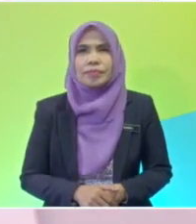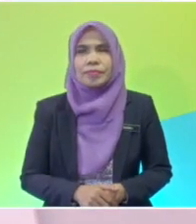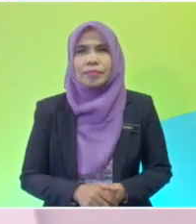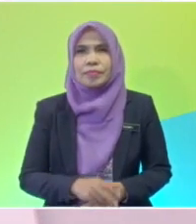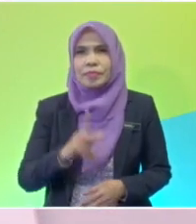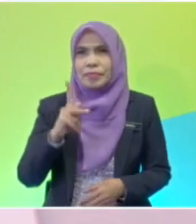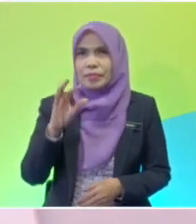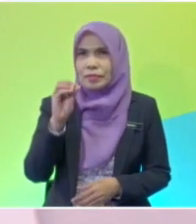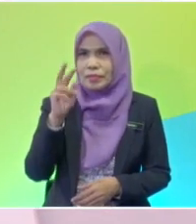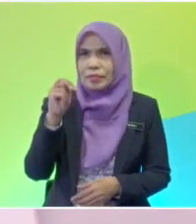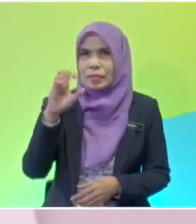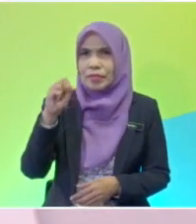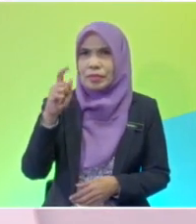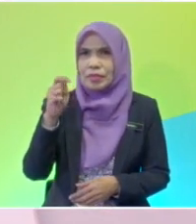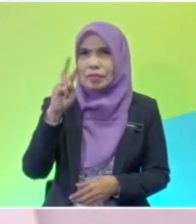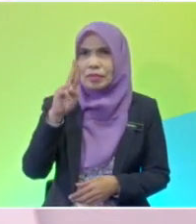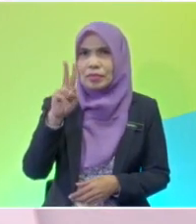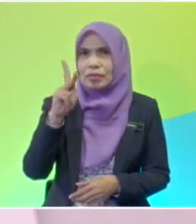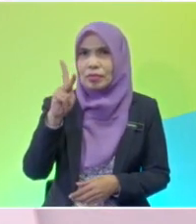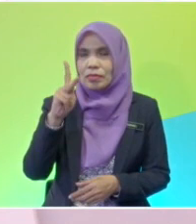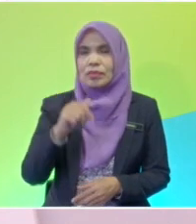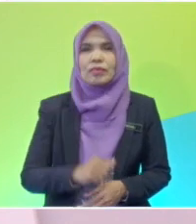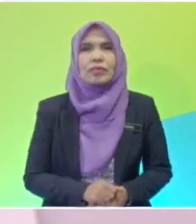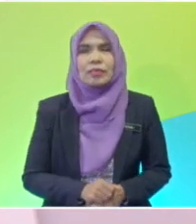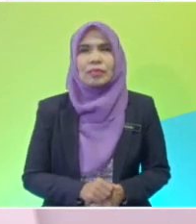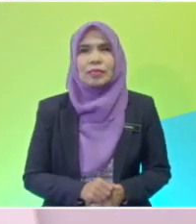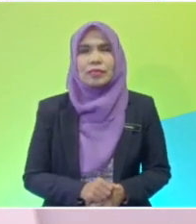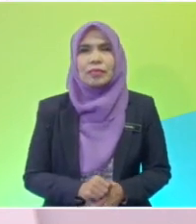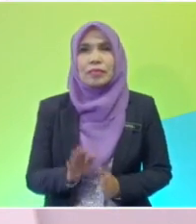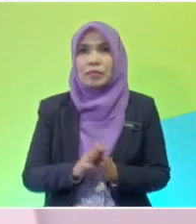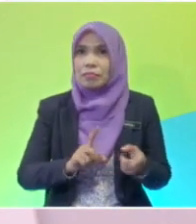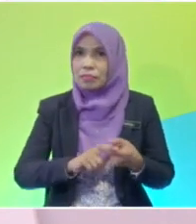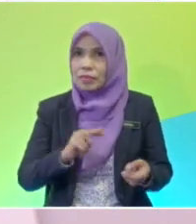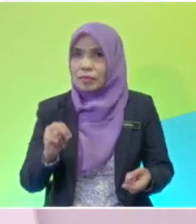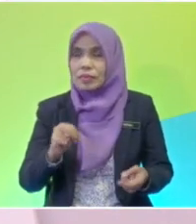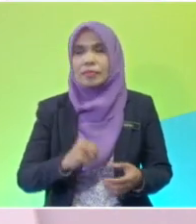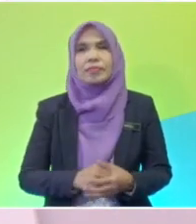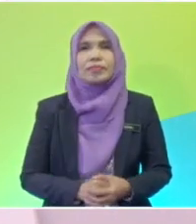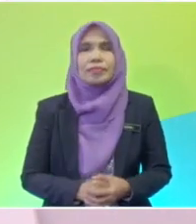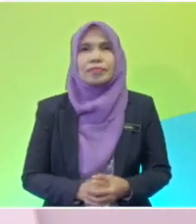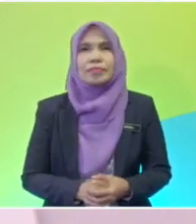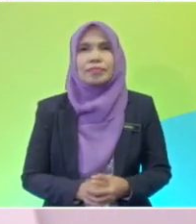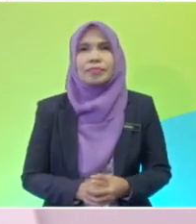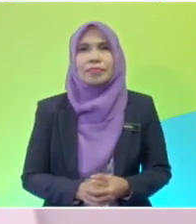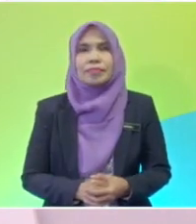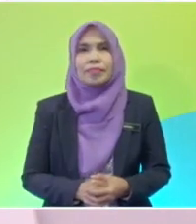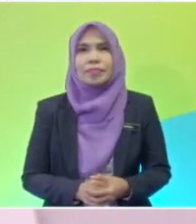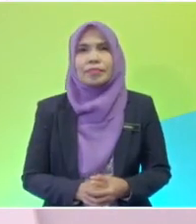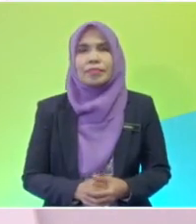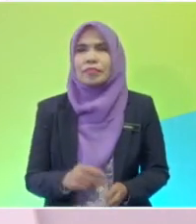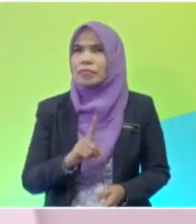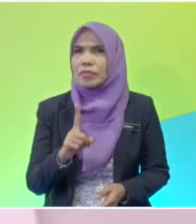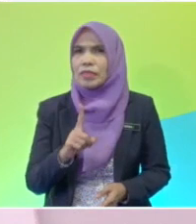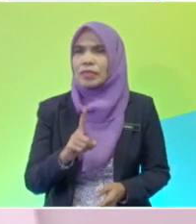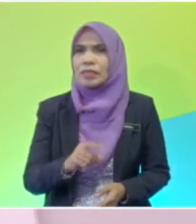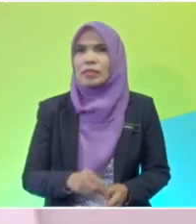antara satu sama lain Jadi kita akan kontrak-kontrak itu dan kita mulai melakukan SWAT terhadap pelajar itu dimana kekuatannya di